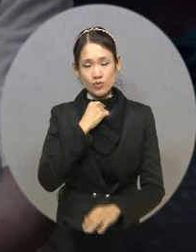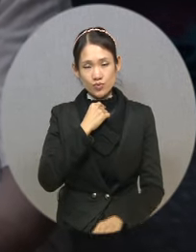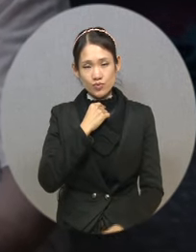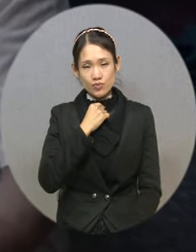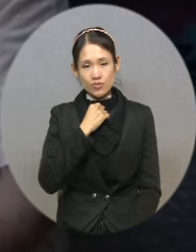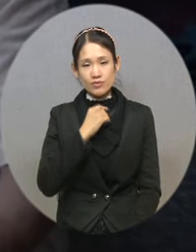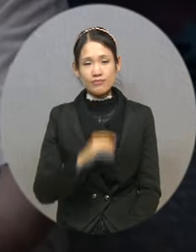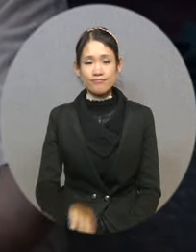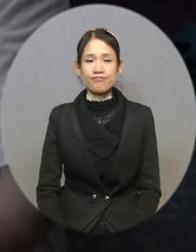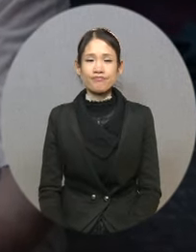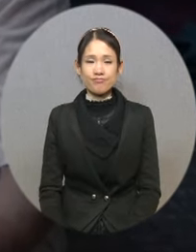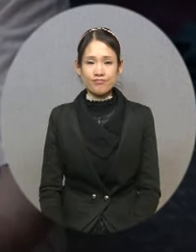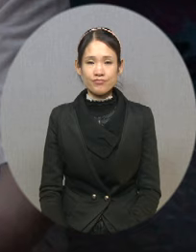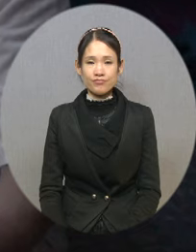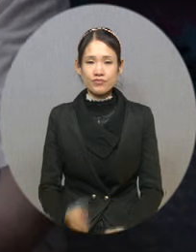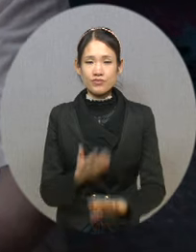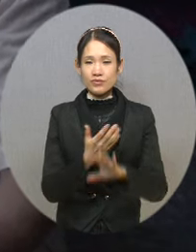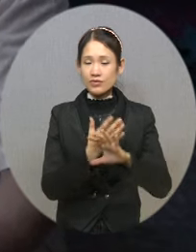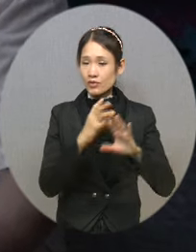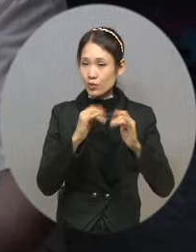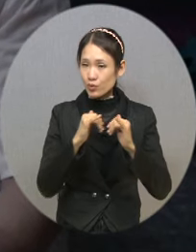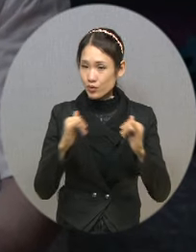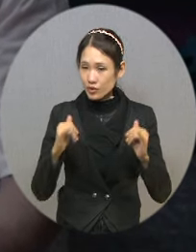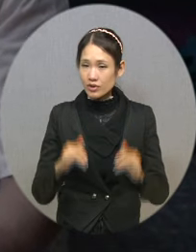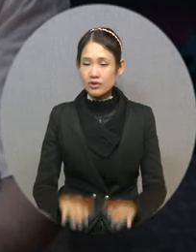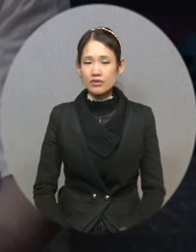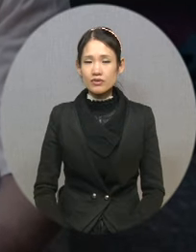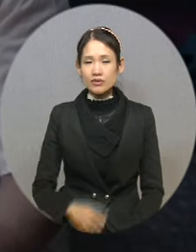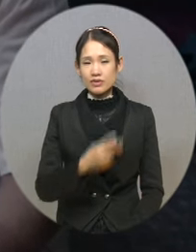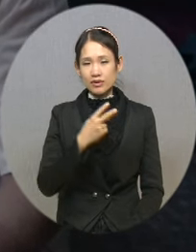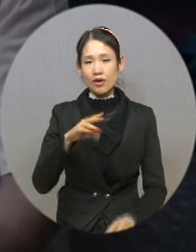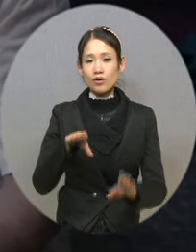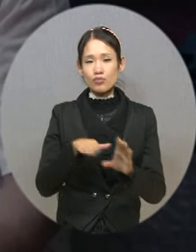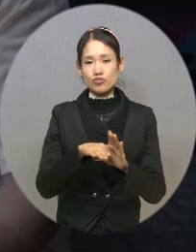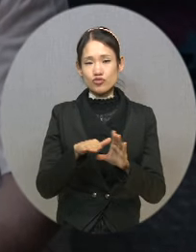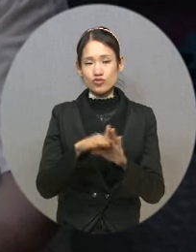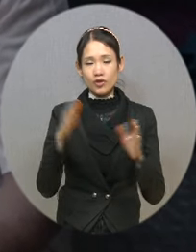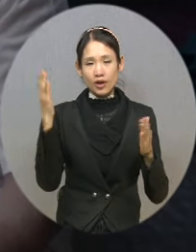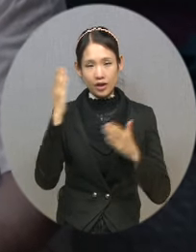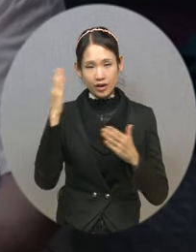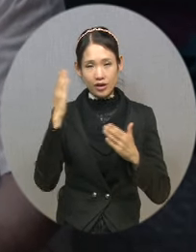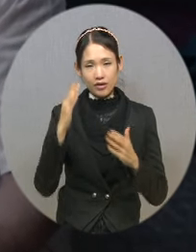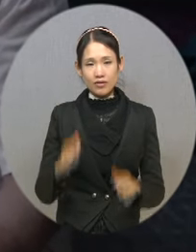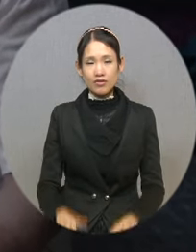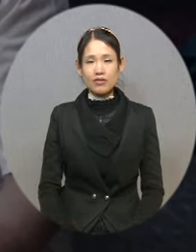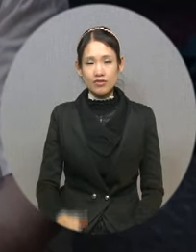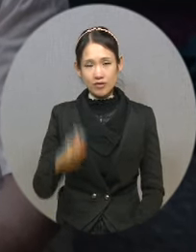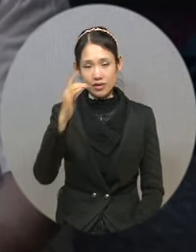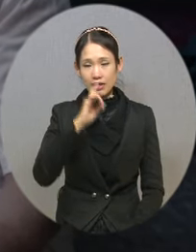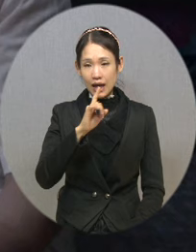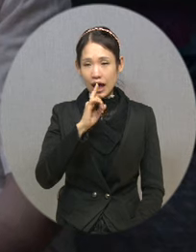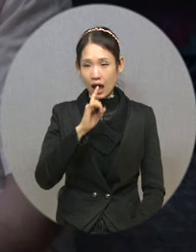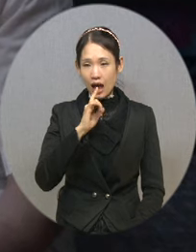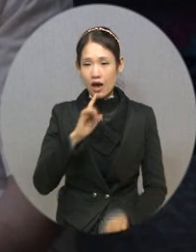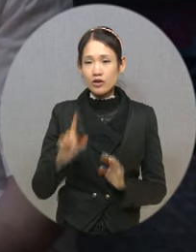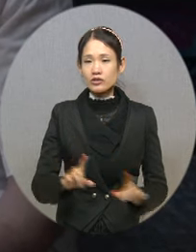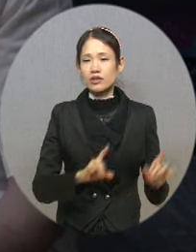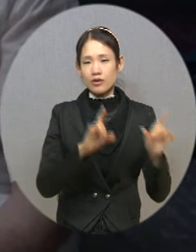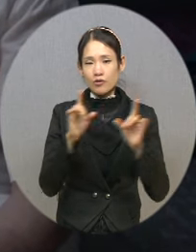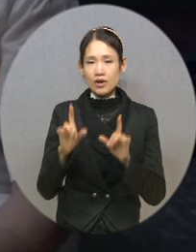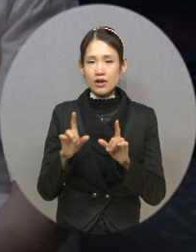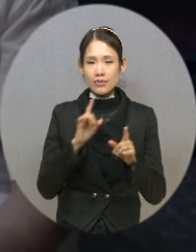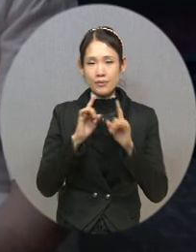되는 그런 어떤 외국인들이나 다문화 학생들의 한국어 생활 말하기